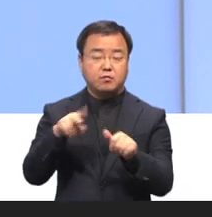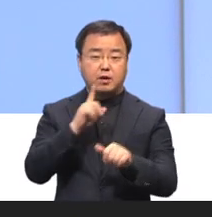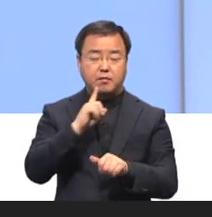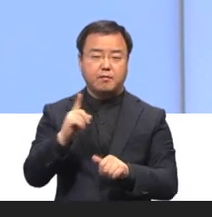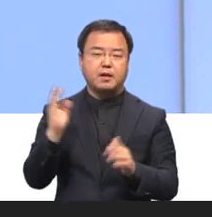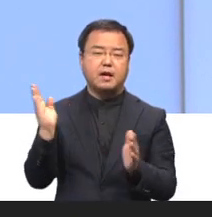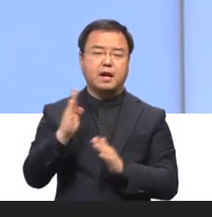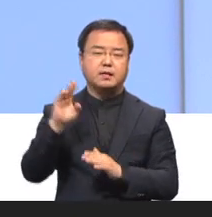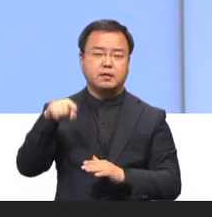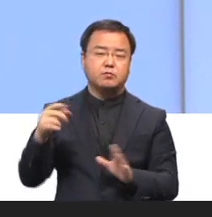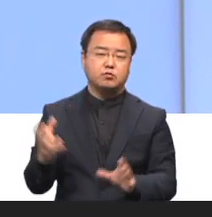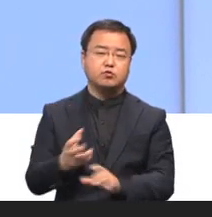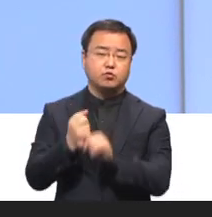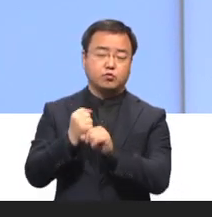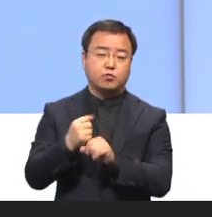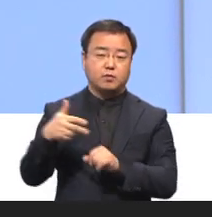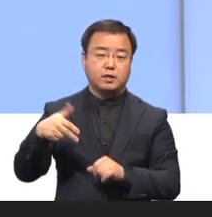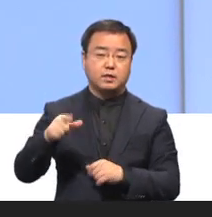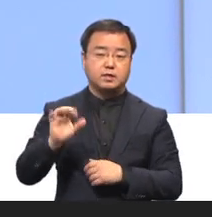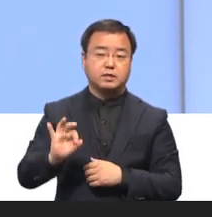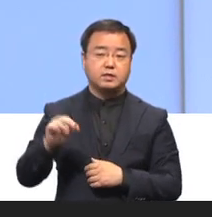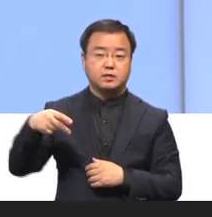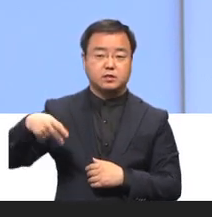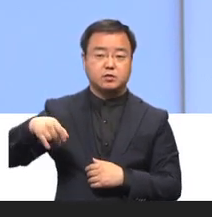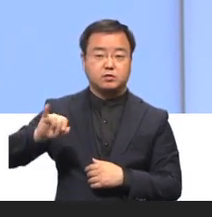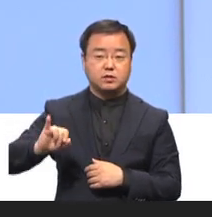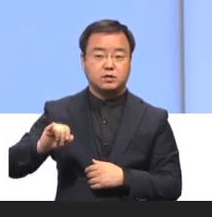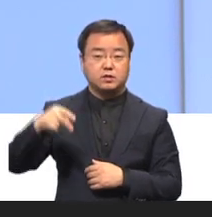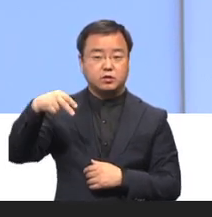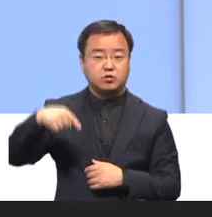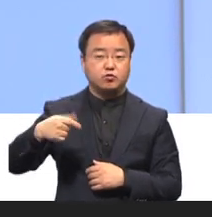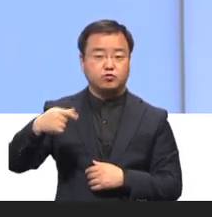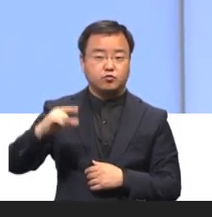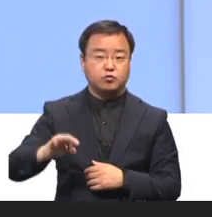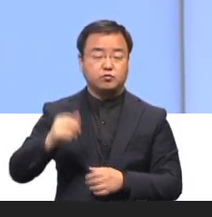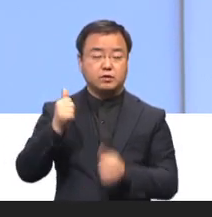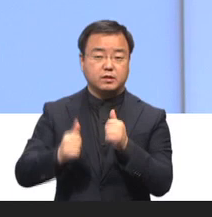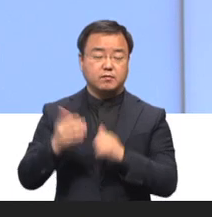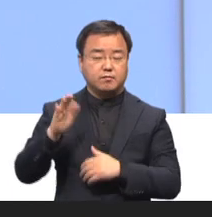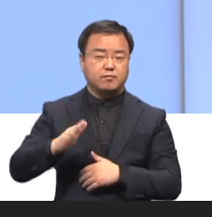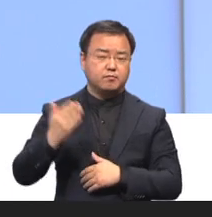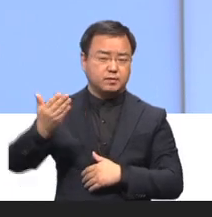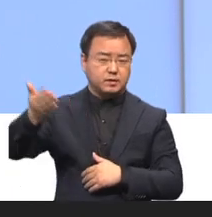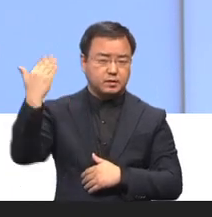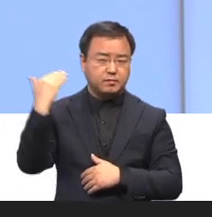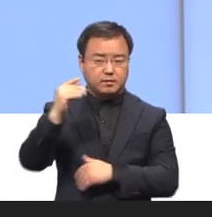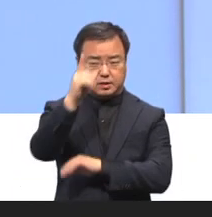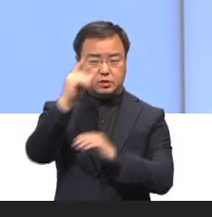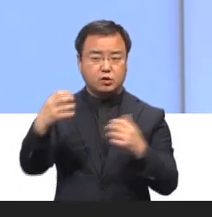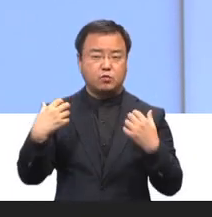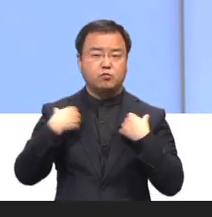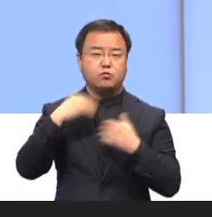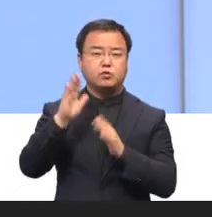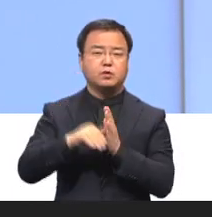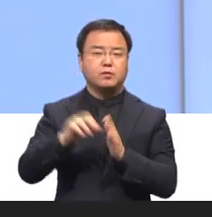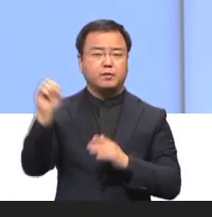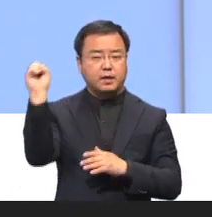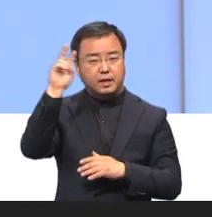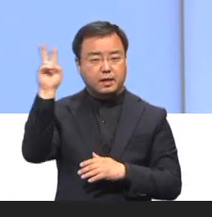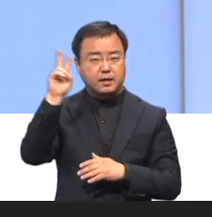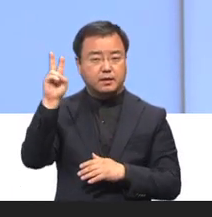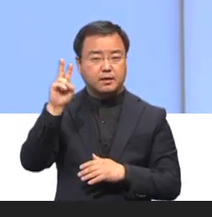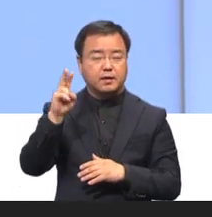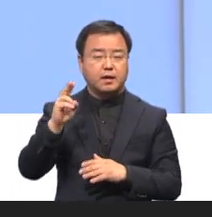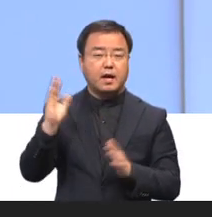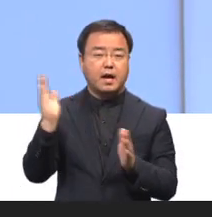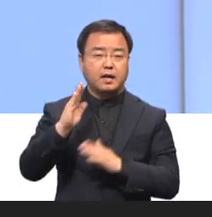학종이 있고 예. 정시는 수능인데 지난 정부에서 이게 갑자기 수능이 아니